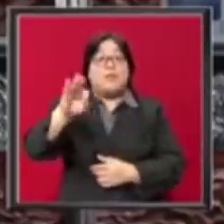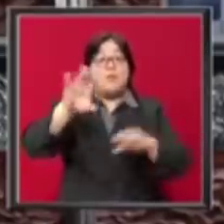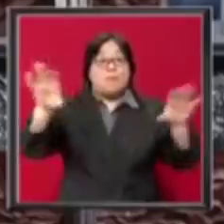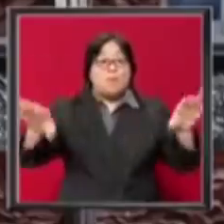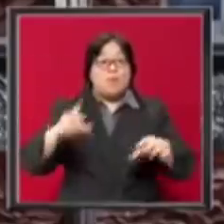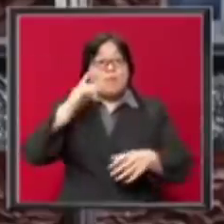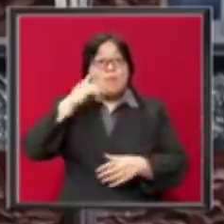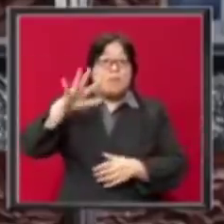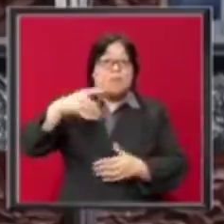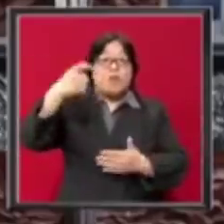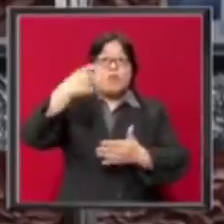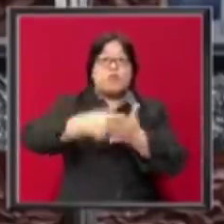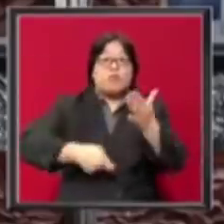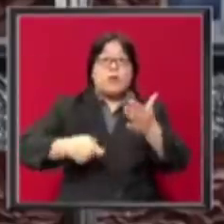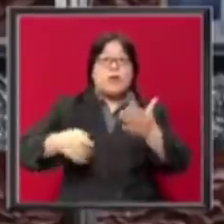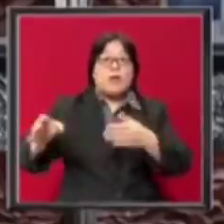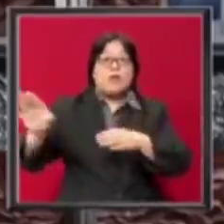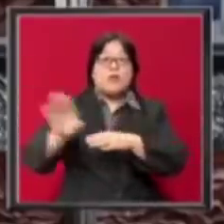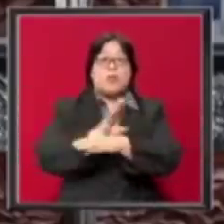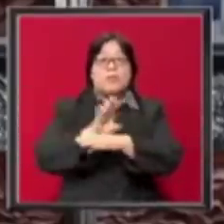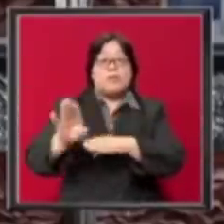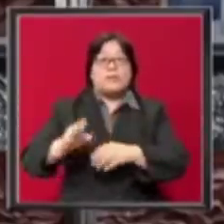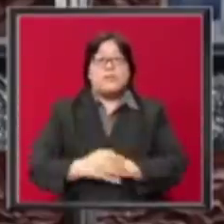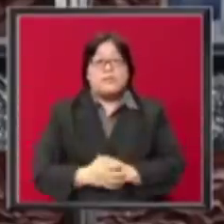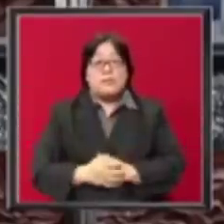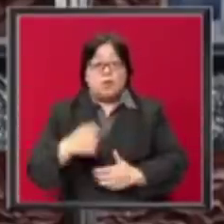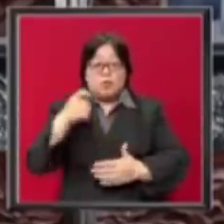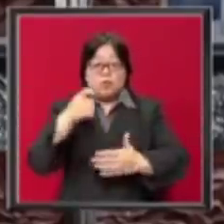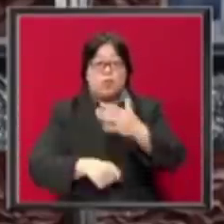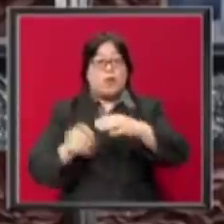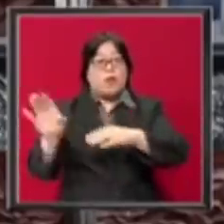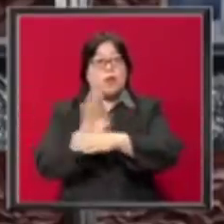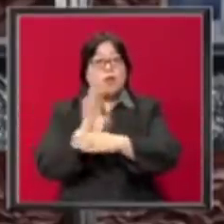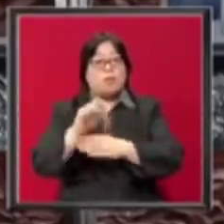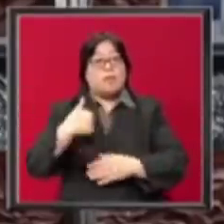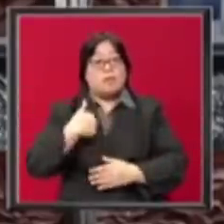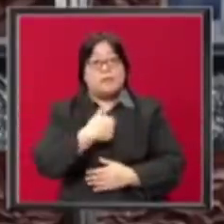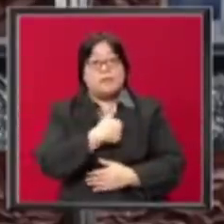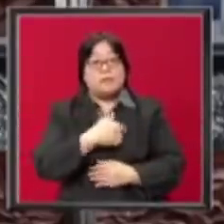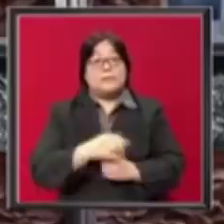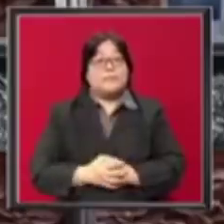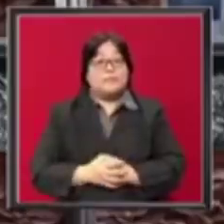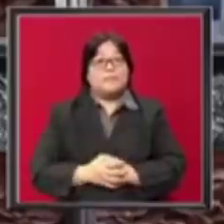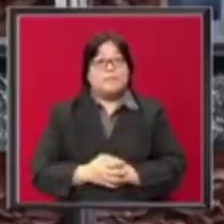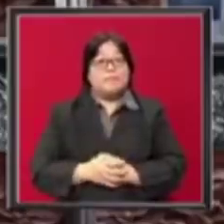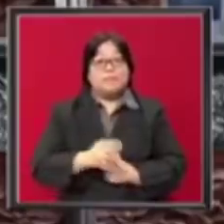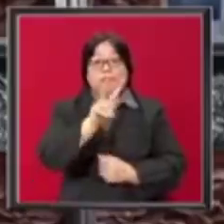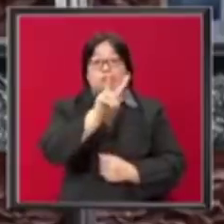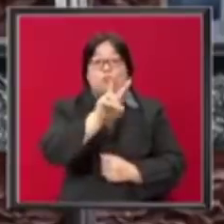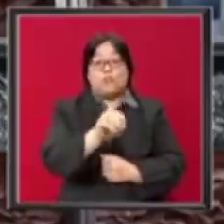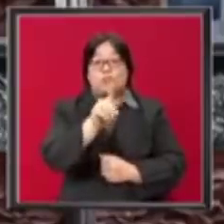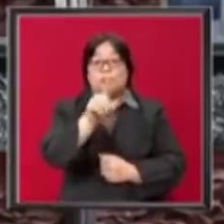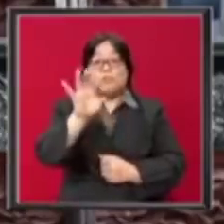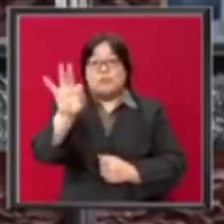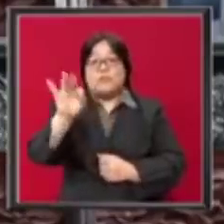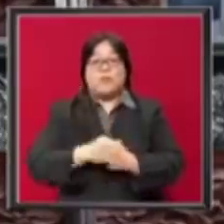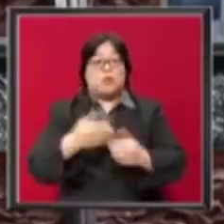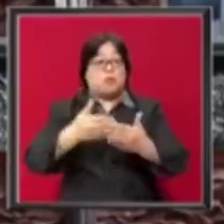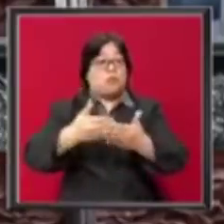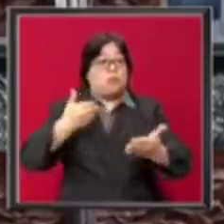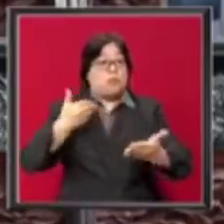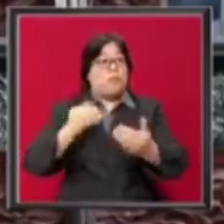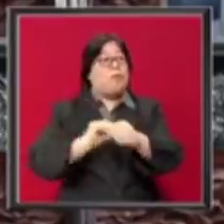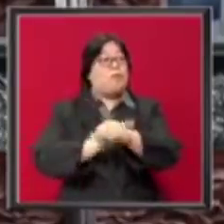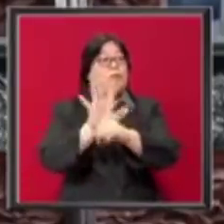tentang unjuran cukai korporat. Cukai korporat kita 2019 sebelum COVID